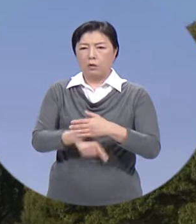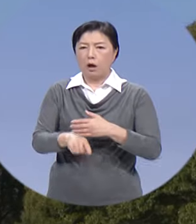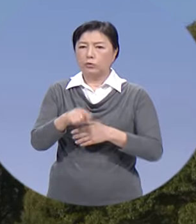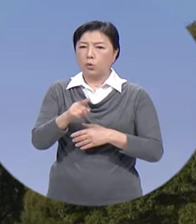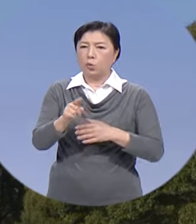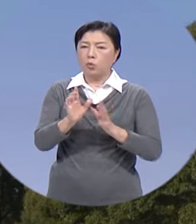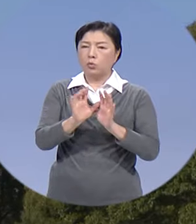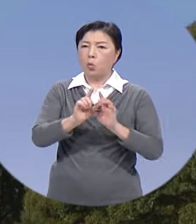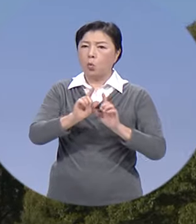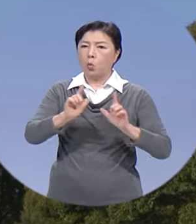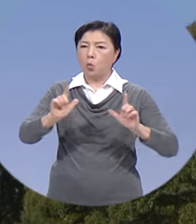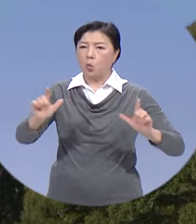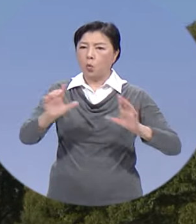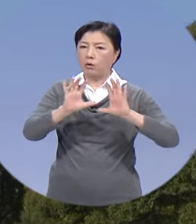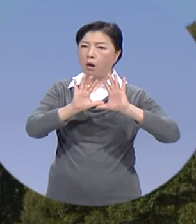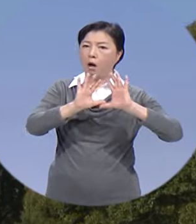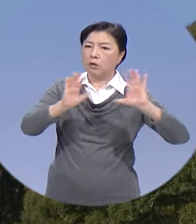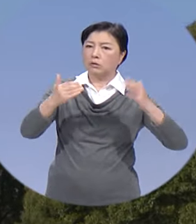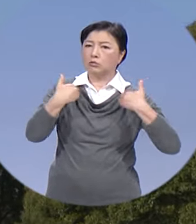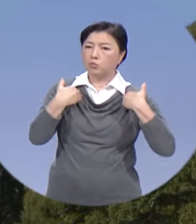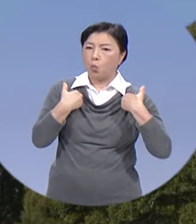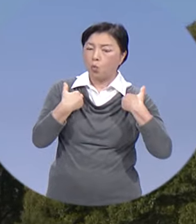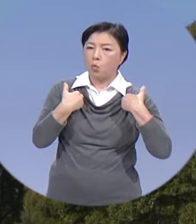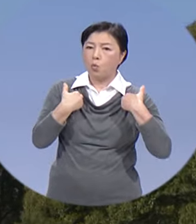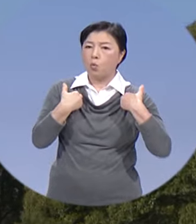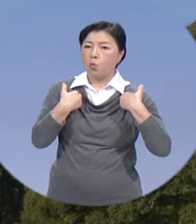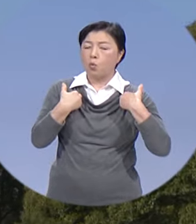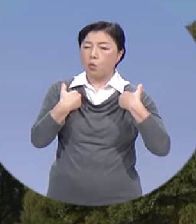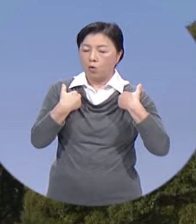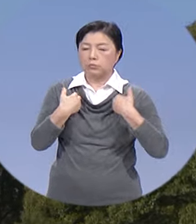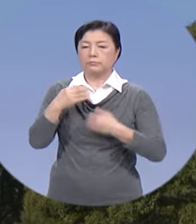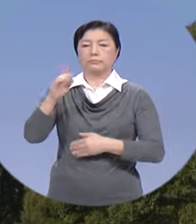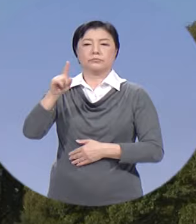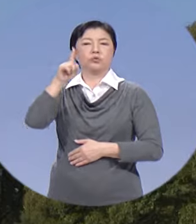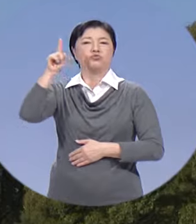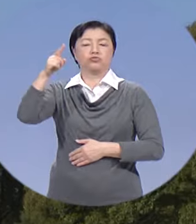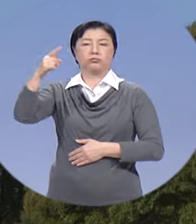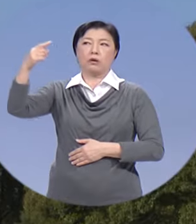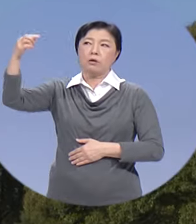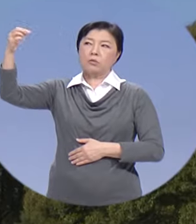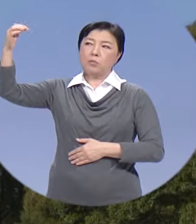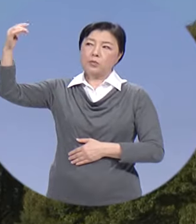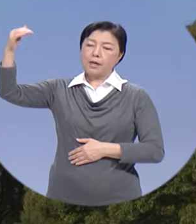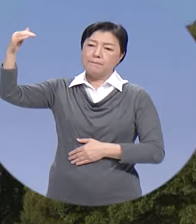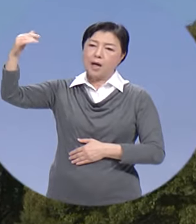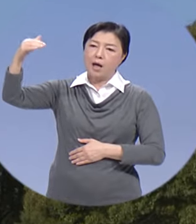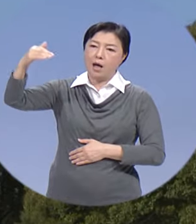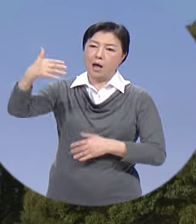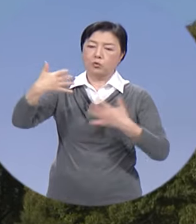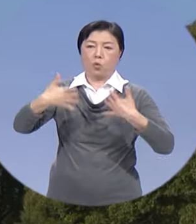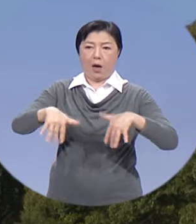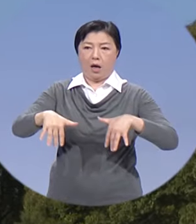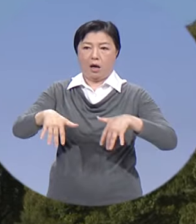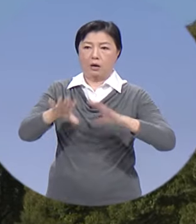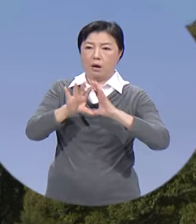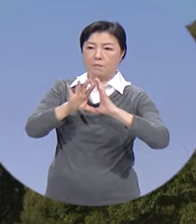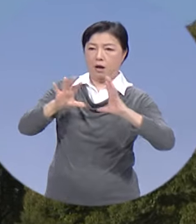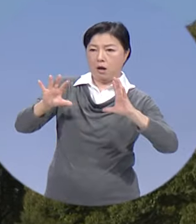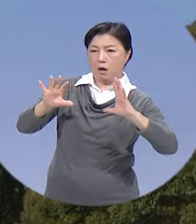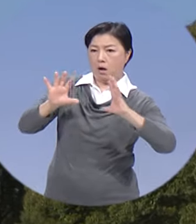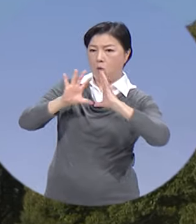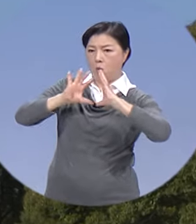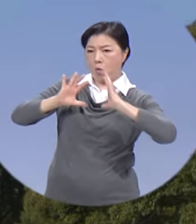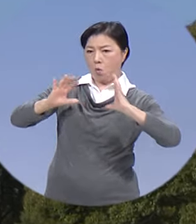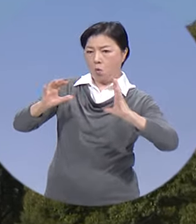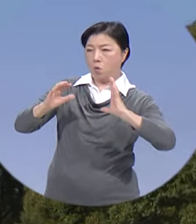なアンテナが必要なんですか？ はい、宇宙から届く電波はすごく微弱なので、このパラボラアンテナの大きな